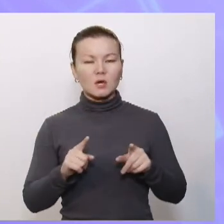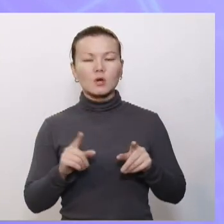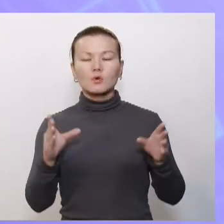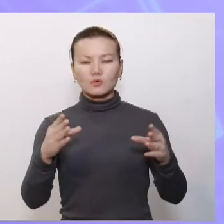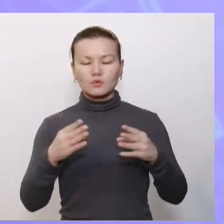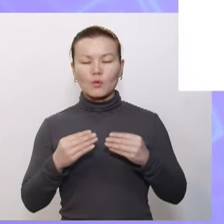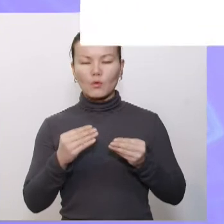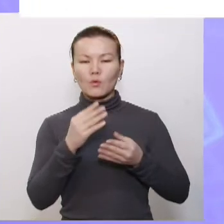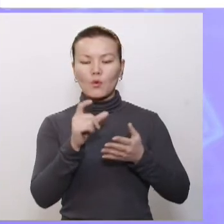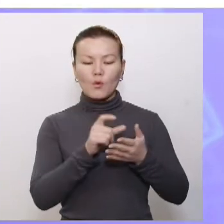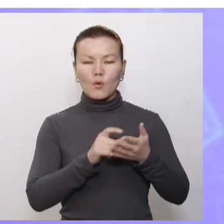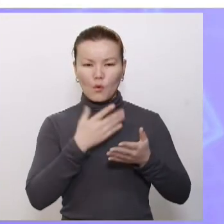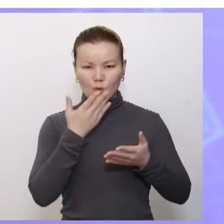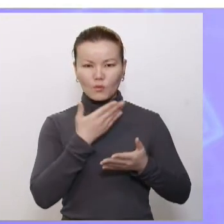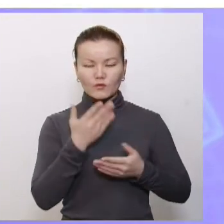окуйбуз.